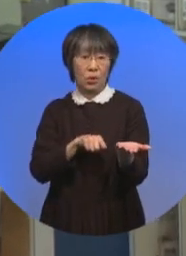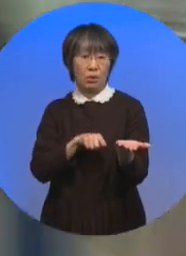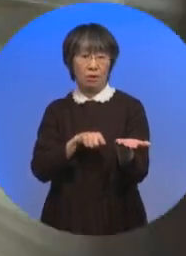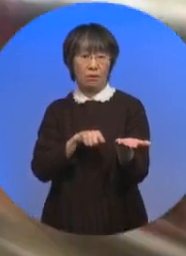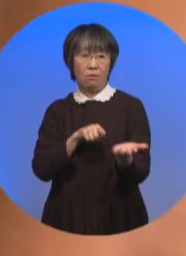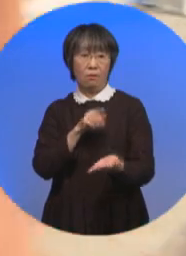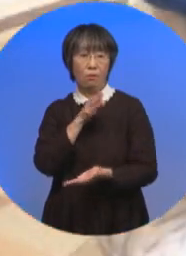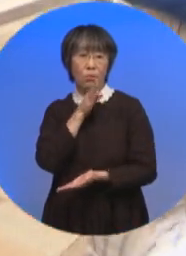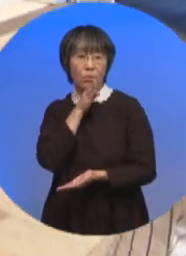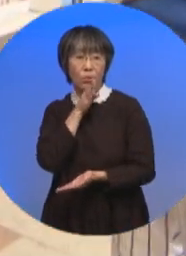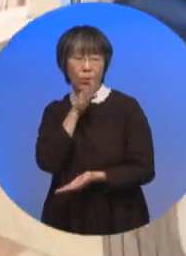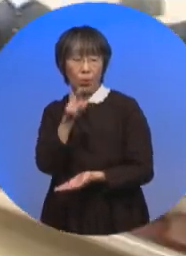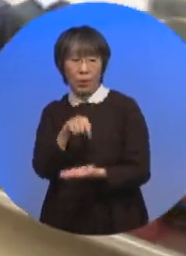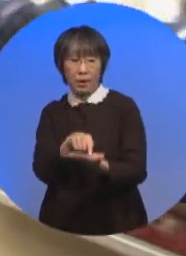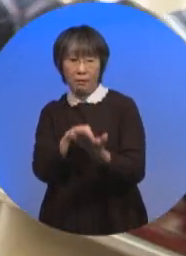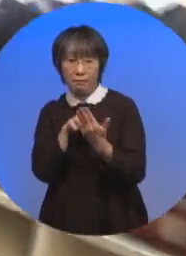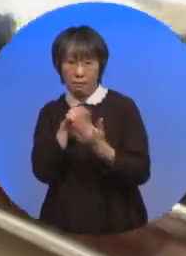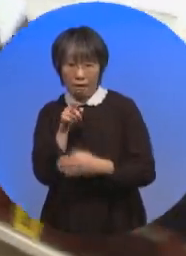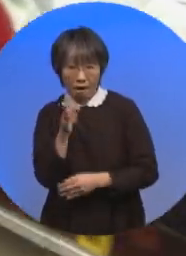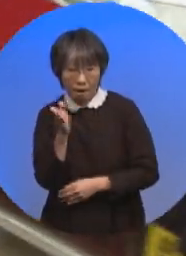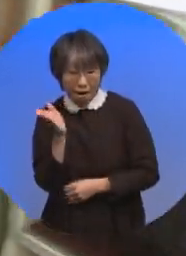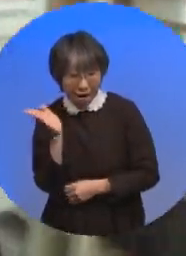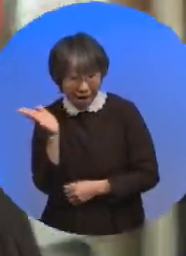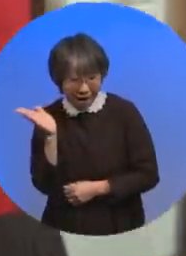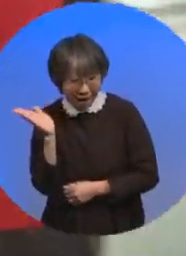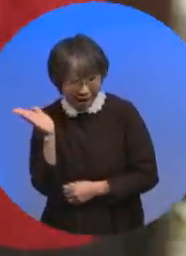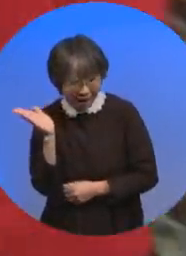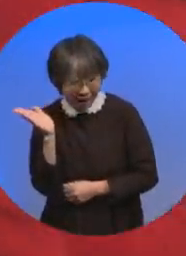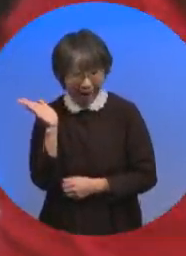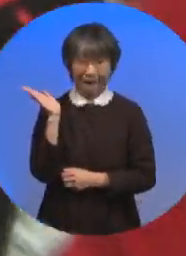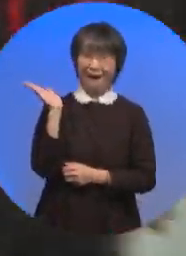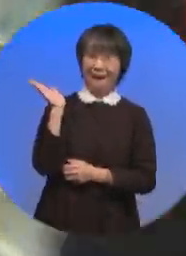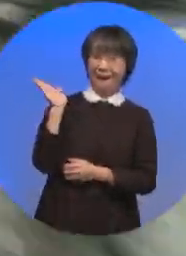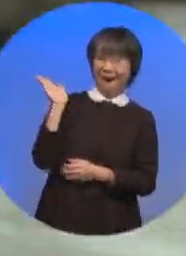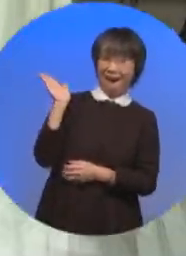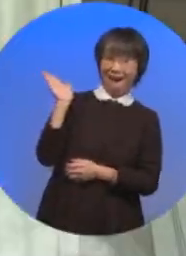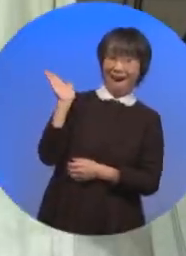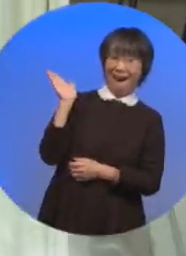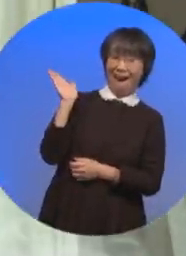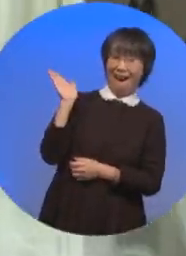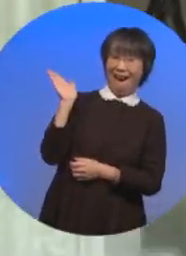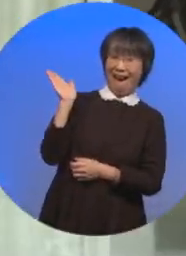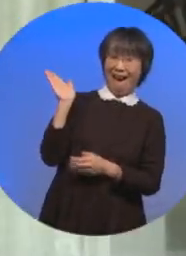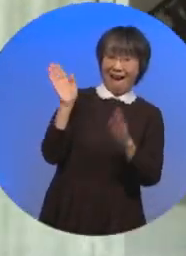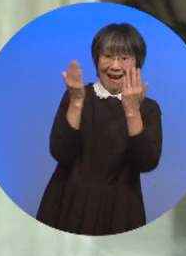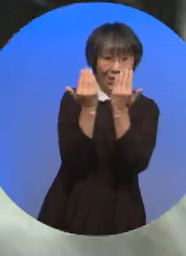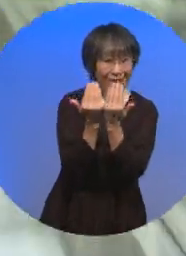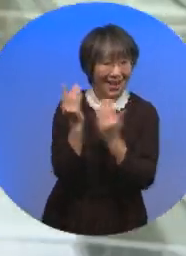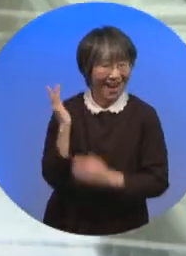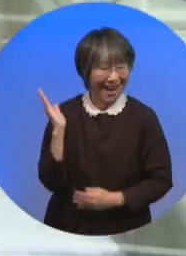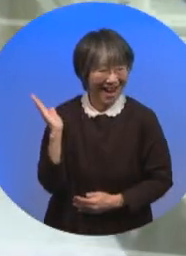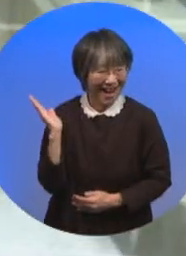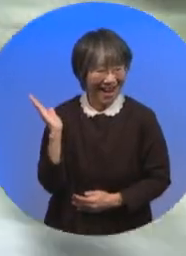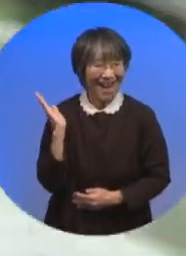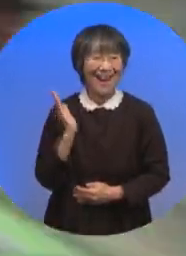本当の出番はここやったんやね 目に入っちゃう ああいやいやいやいやまた隠れた隠れた